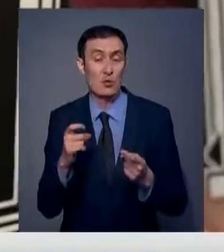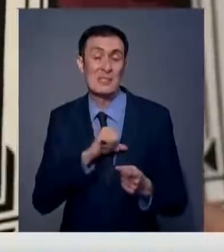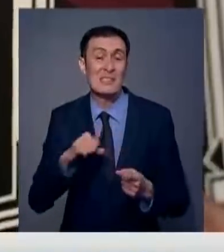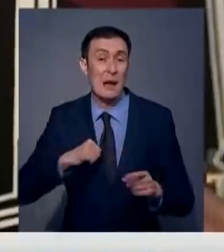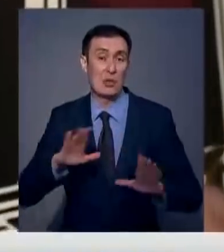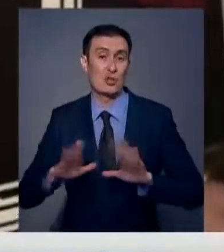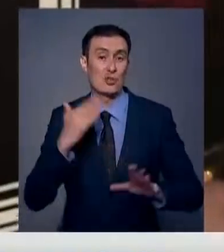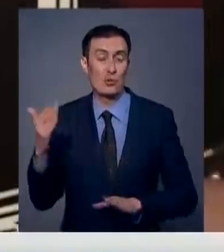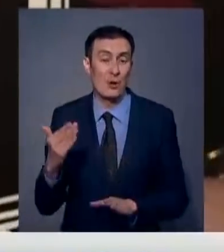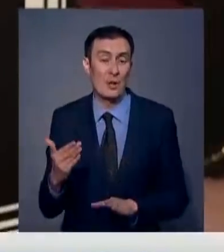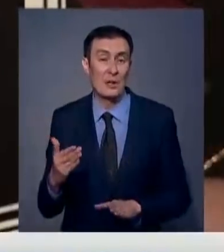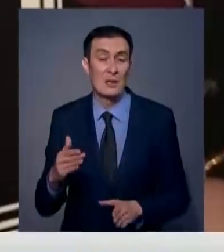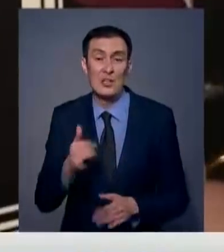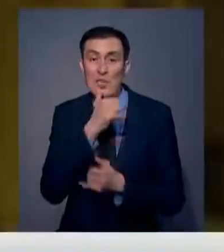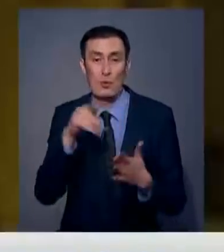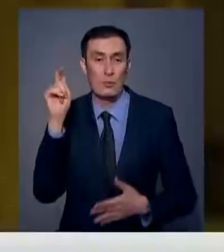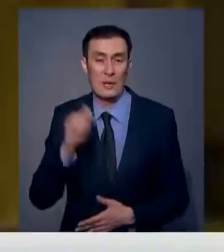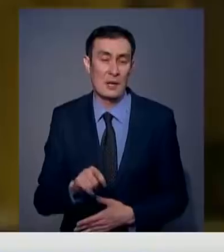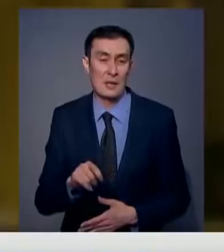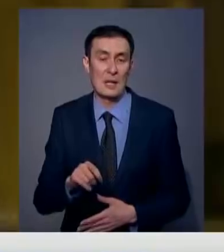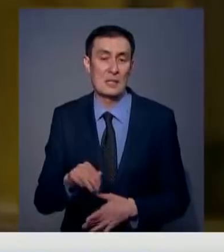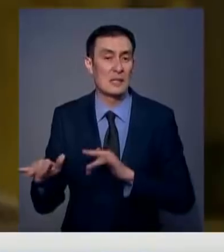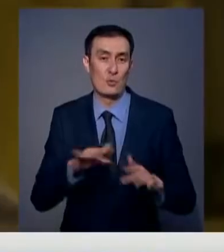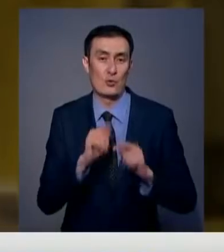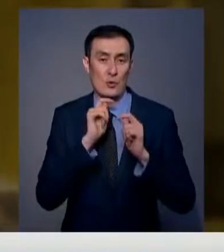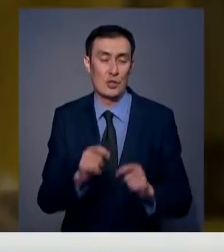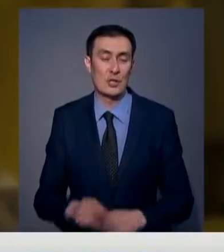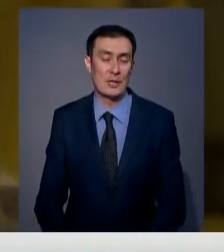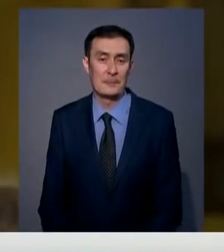Отмечу, сам режиссер не рискнул приехать на церемонию награждения.